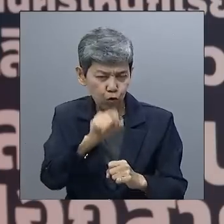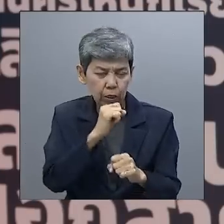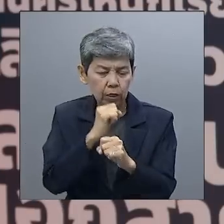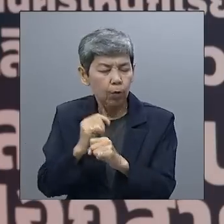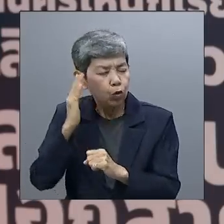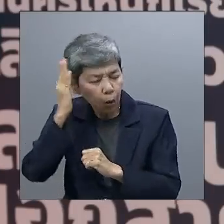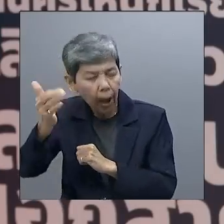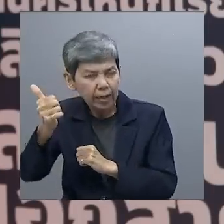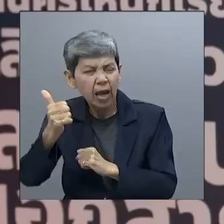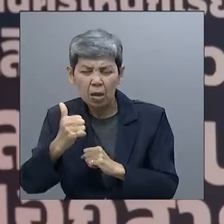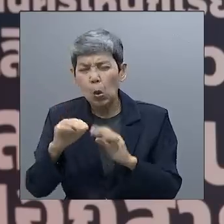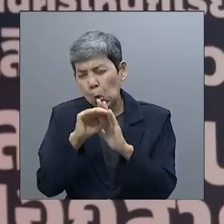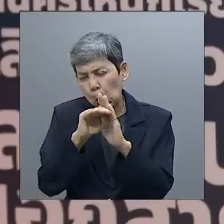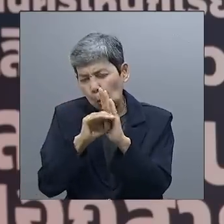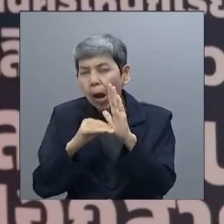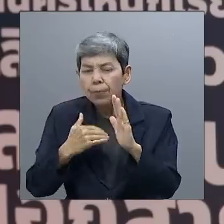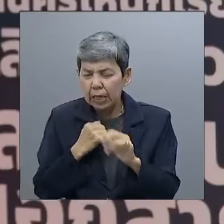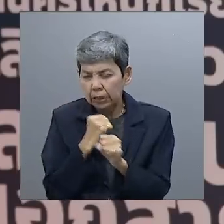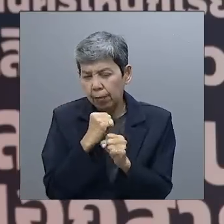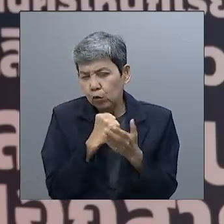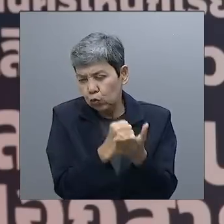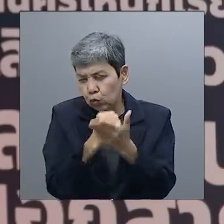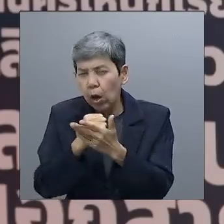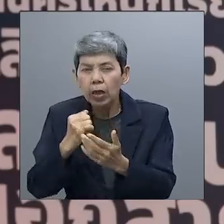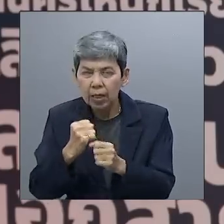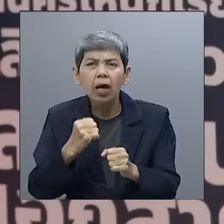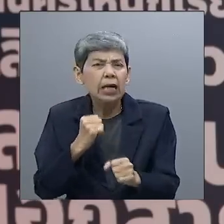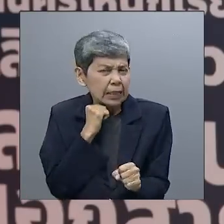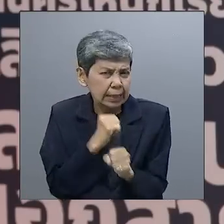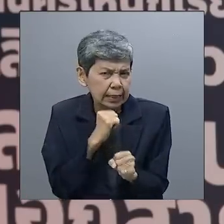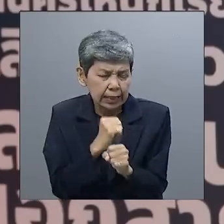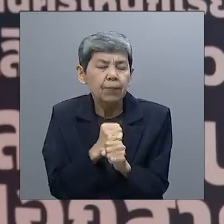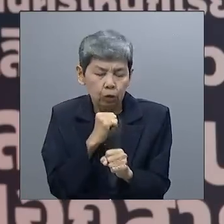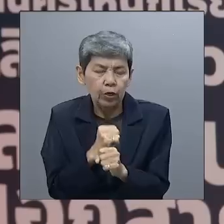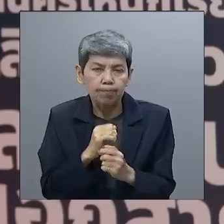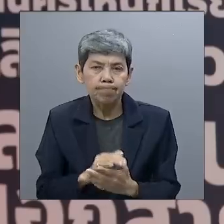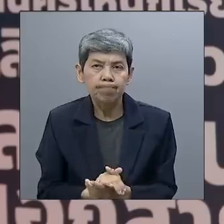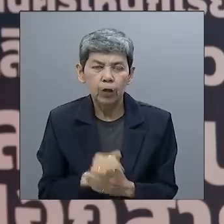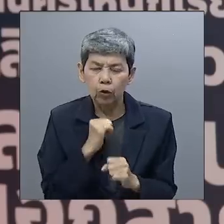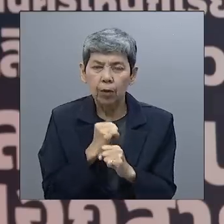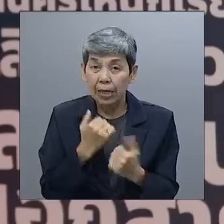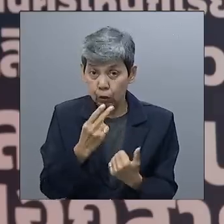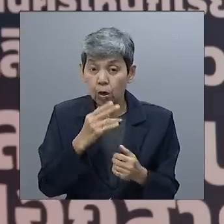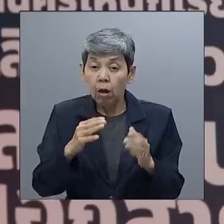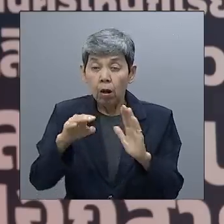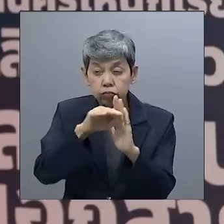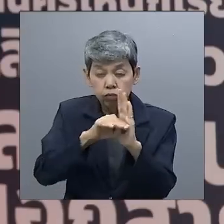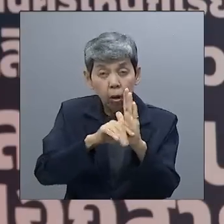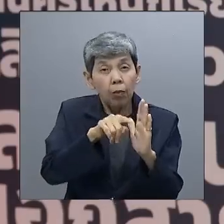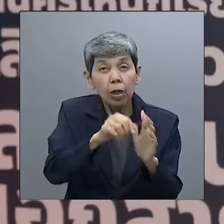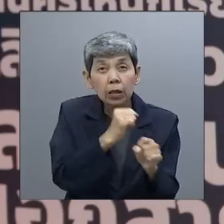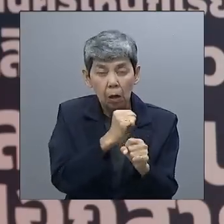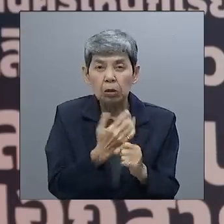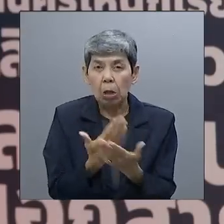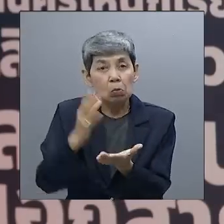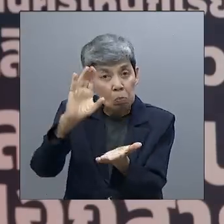วเยอะมากดังนั้นเนี่ยต้องทำงานทำกันบ้านล่วงหน้านะครับจะเห็นว่าบางนโยบายเนี่ยมันก็ต้องใช้งบ